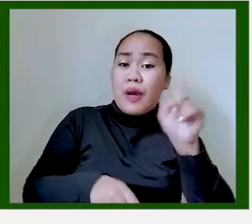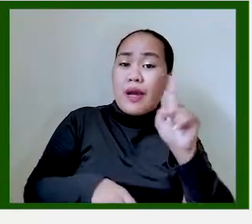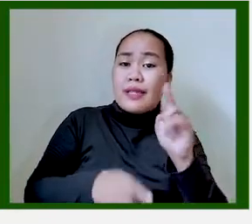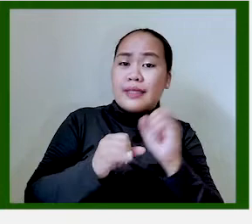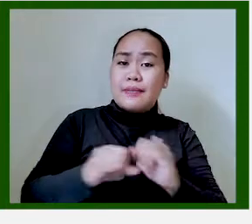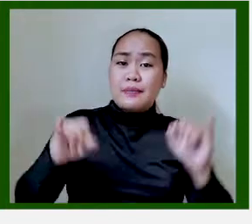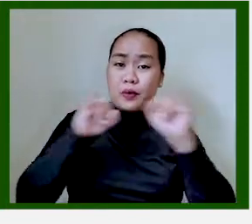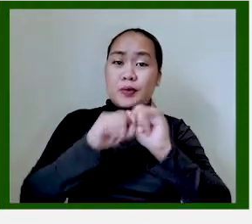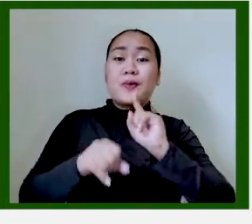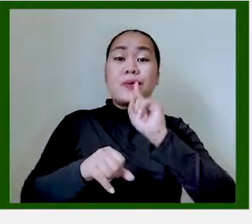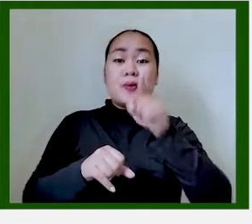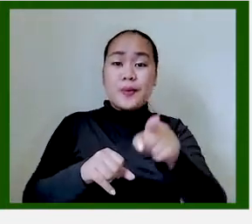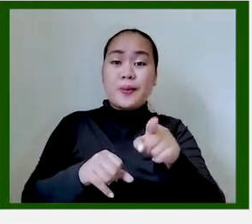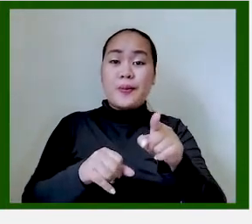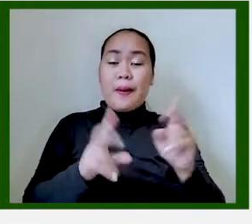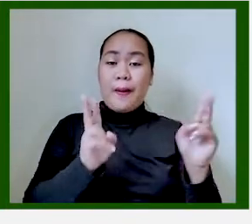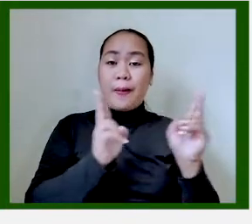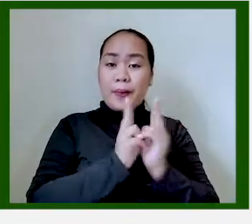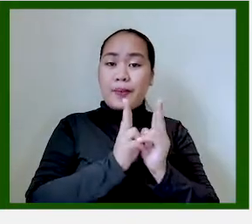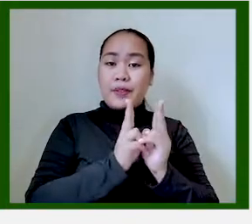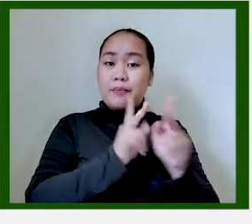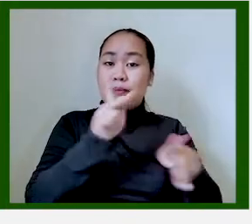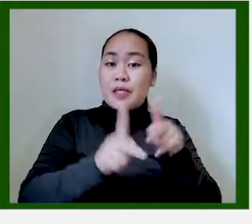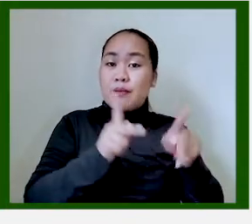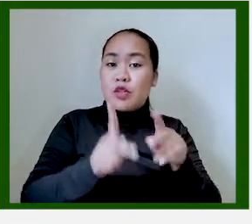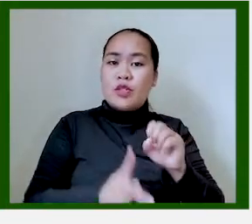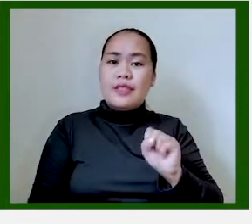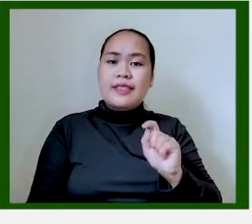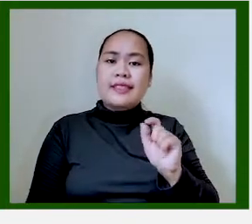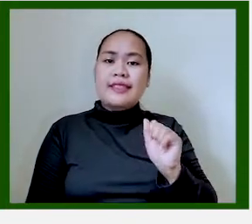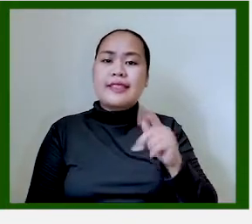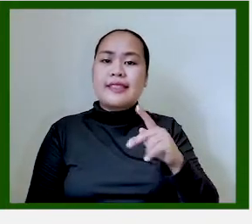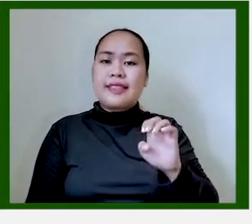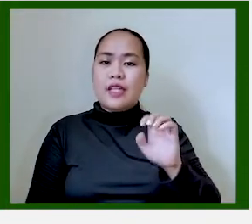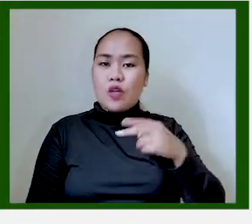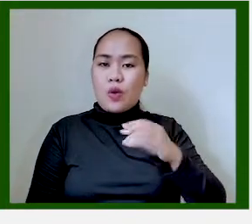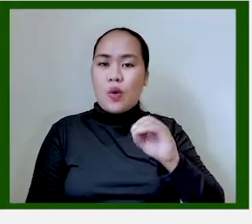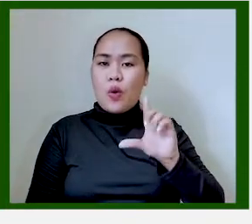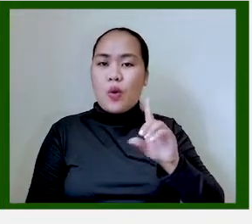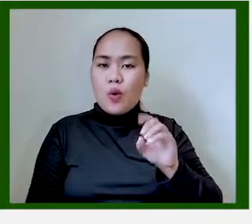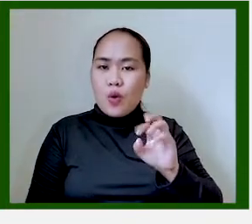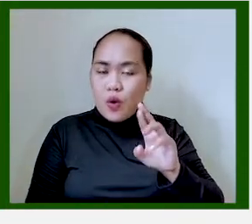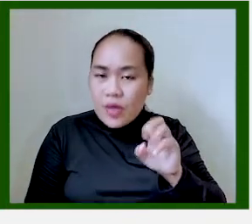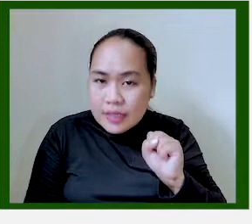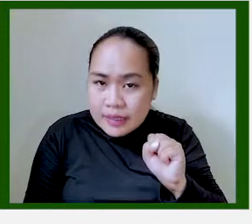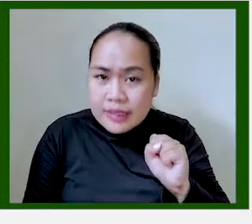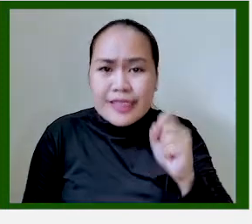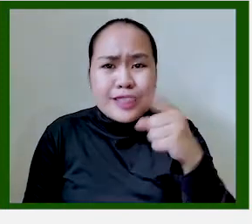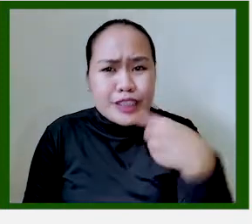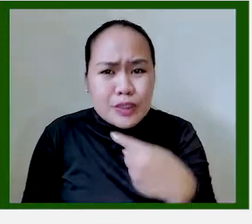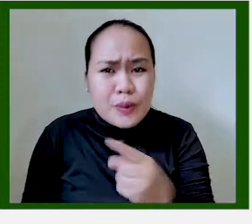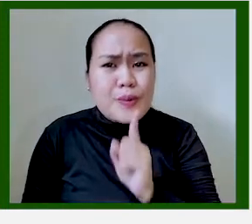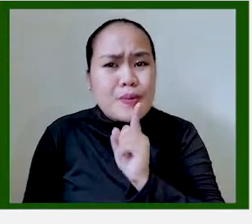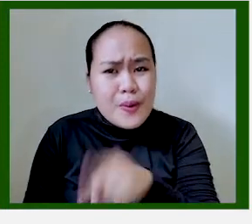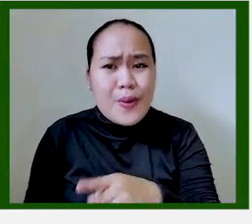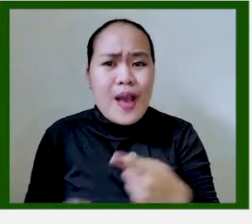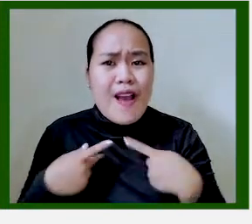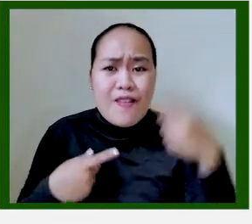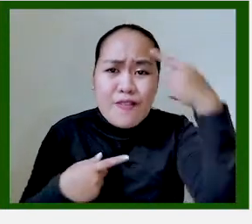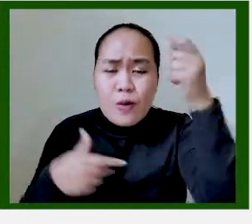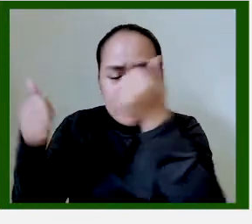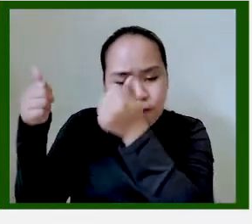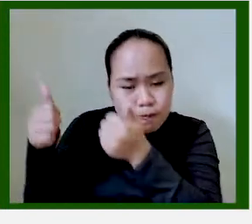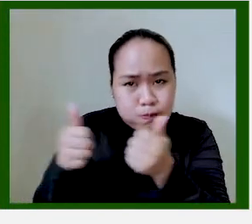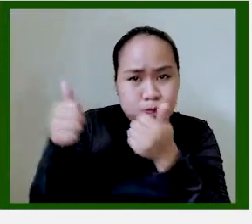is nagkakaisa ngayon ang mga stakeholders, no? Those who were affected, para maisaayos